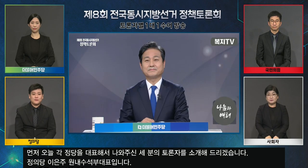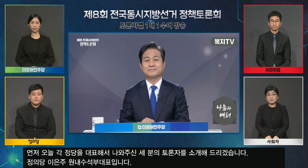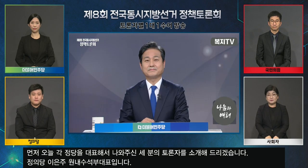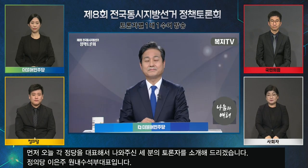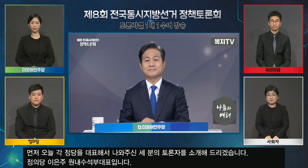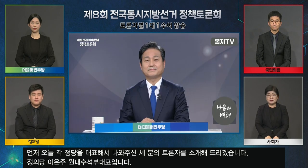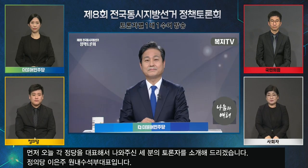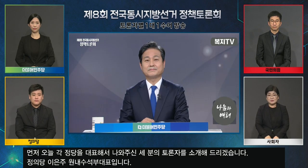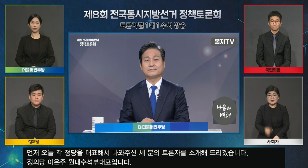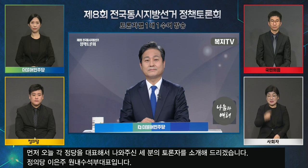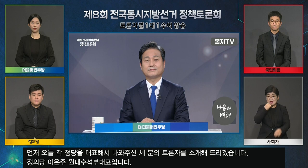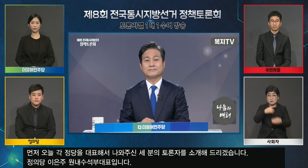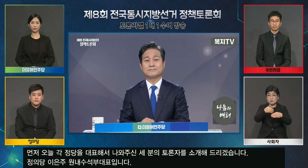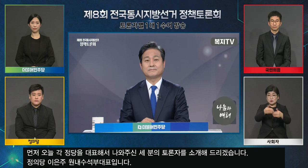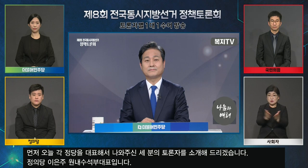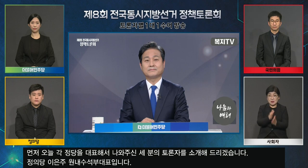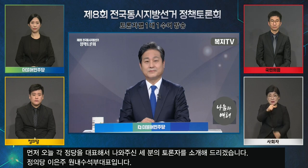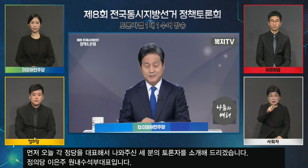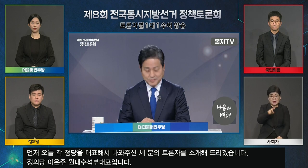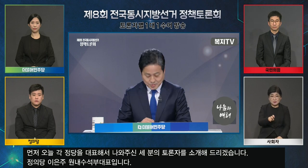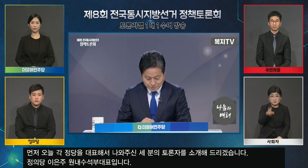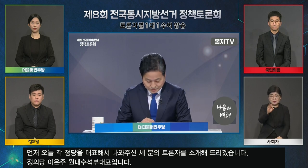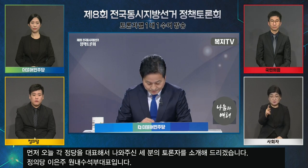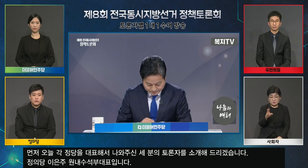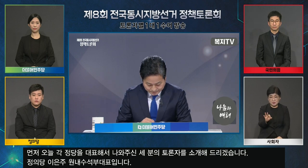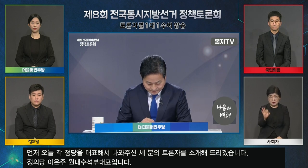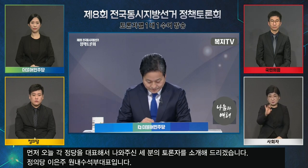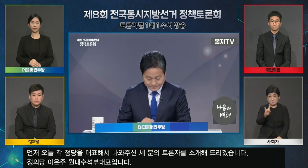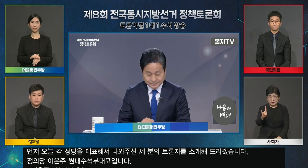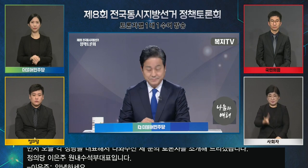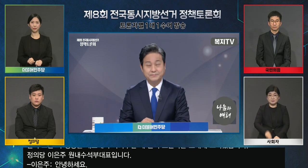더불어민주당 김영배 국회의원입니다. 안녕하세요.